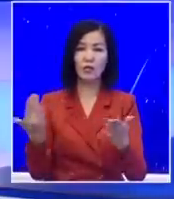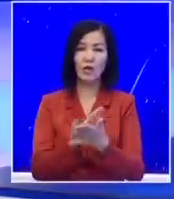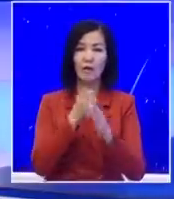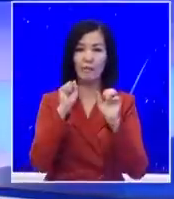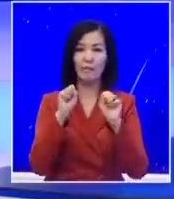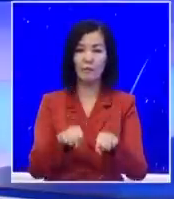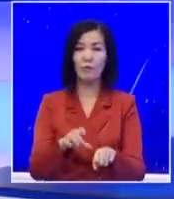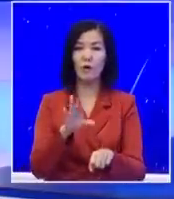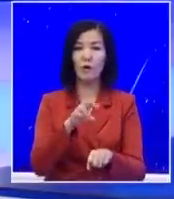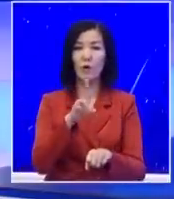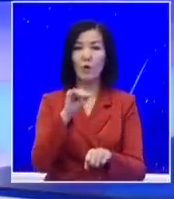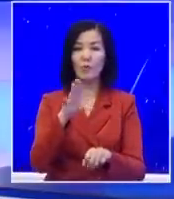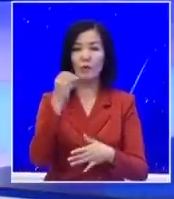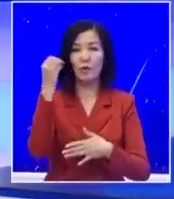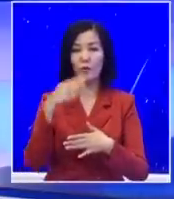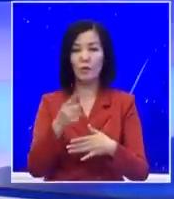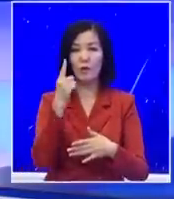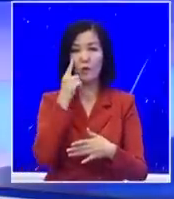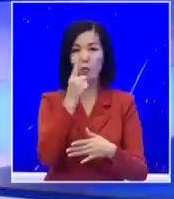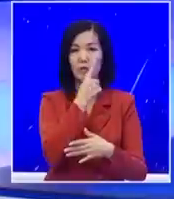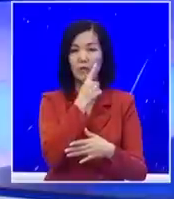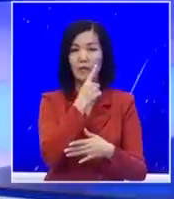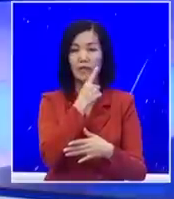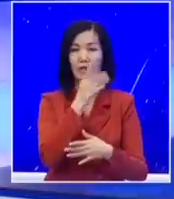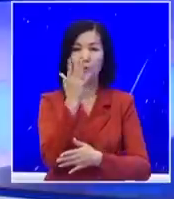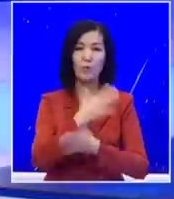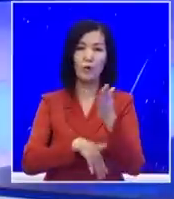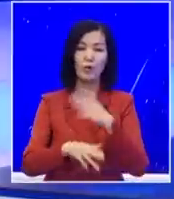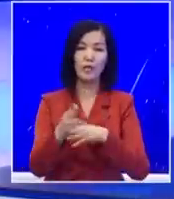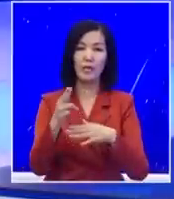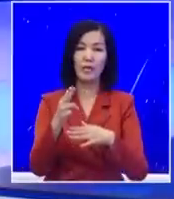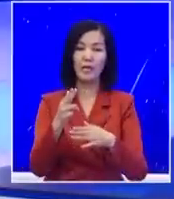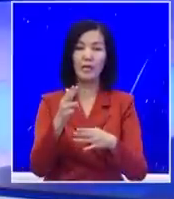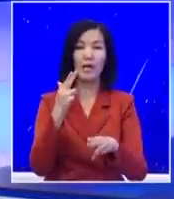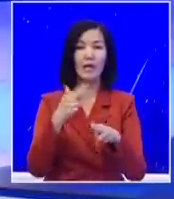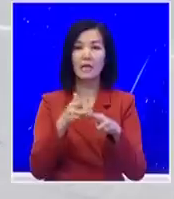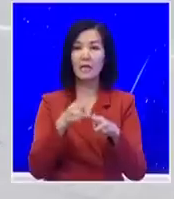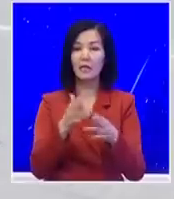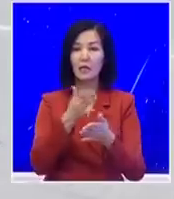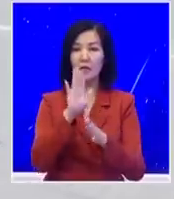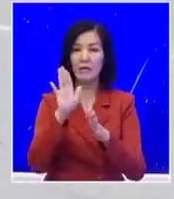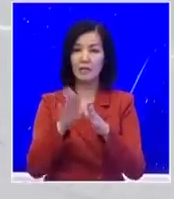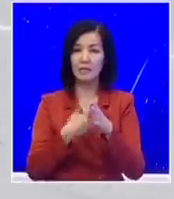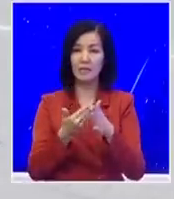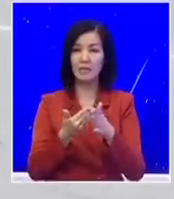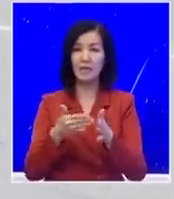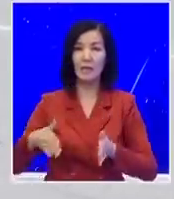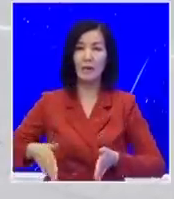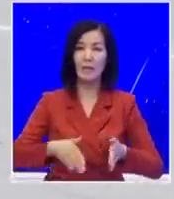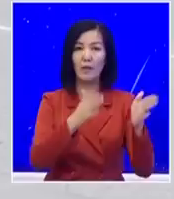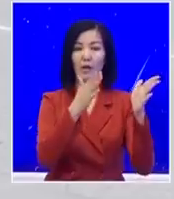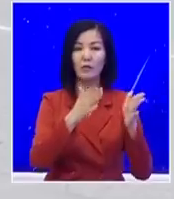жаңа мүмкіндік. Оптика орталығы көзілдірік салонына енді мүгедектер кедергісіз кіріп шығалады. Мұндағы пандус талапқа сай,